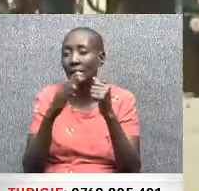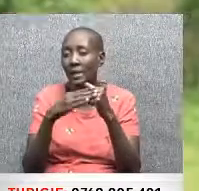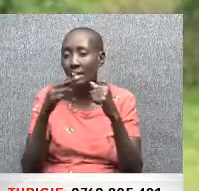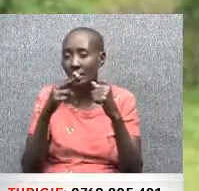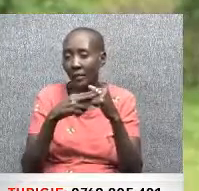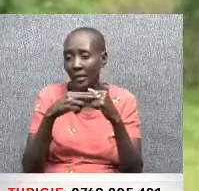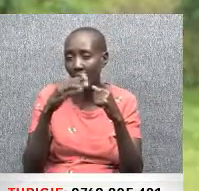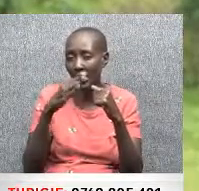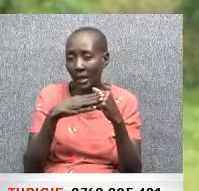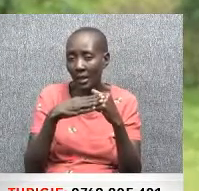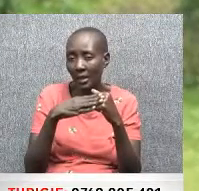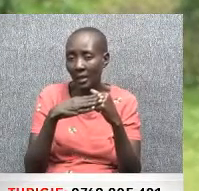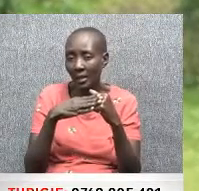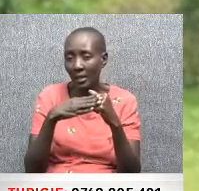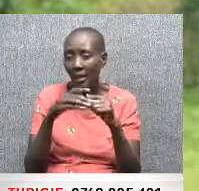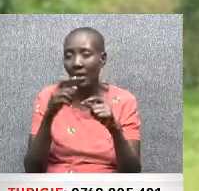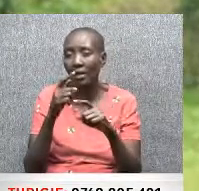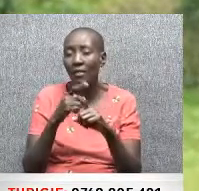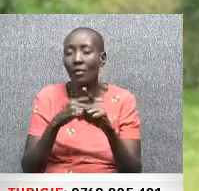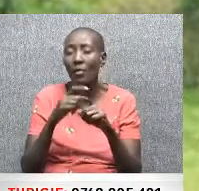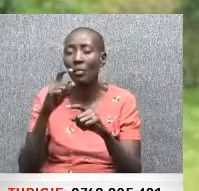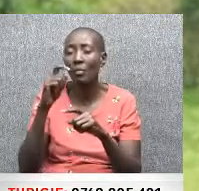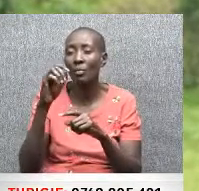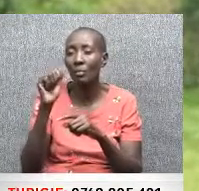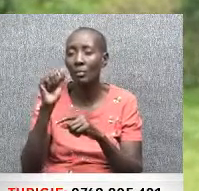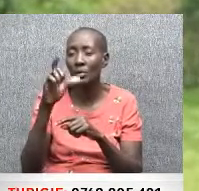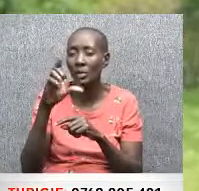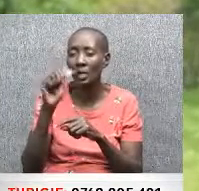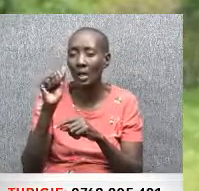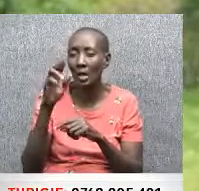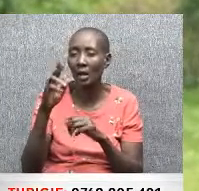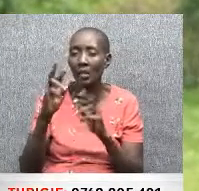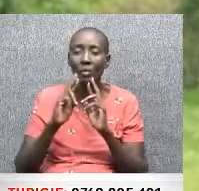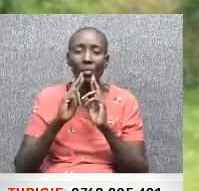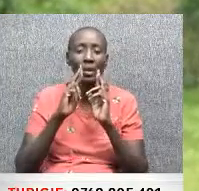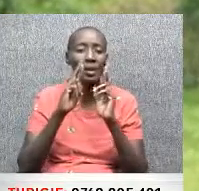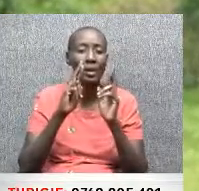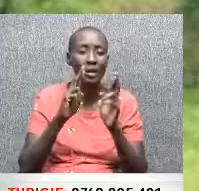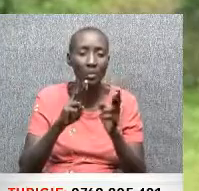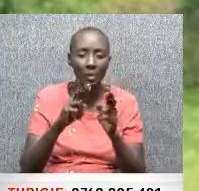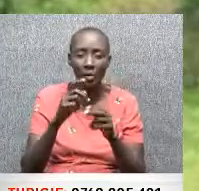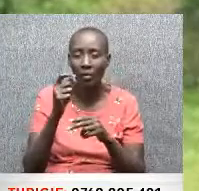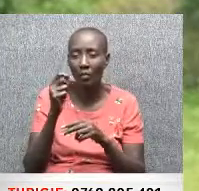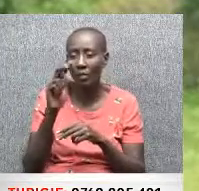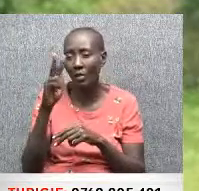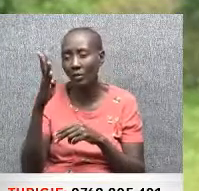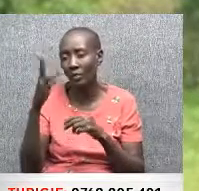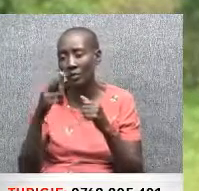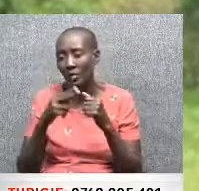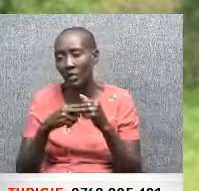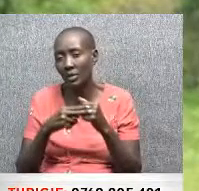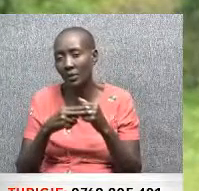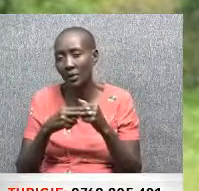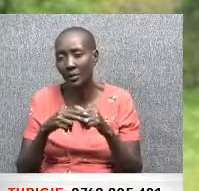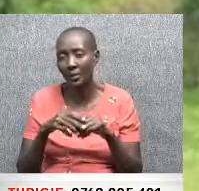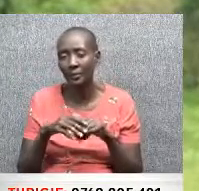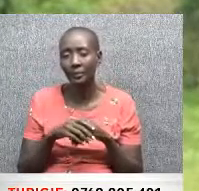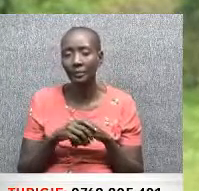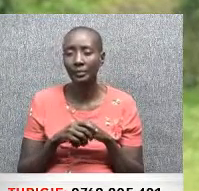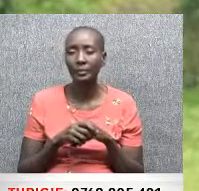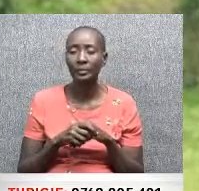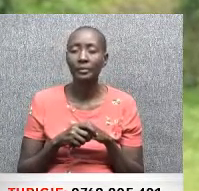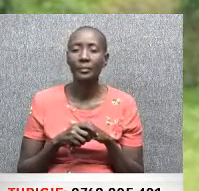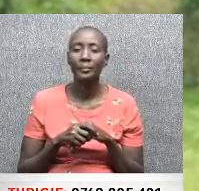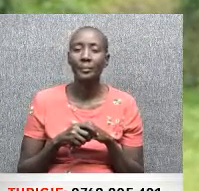1979. Kutoka kijiji cha Talao katika eneo bunge la Kapenguria katika kaunti ya Pokot Magharibi, nikiarifia TV47. Jina